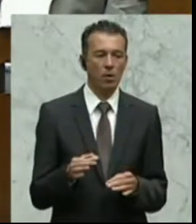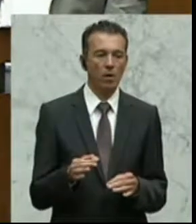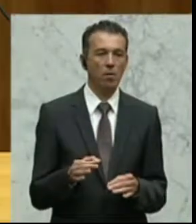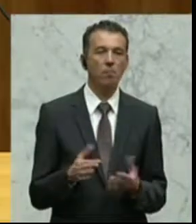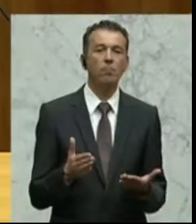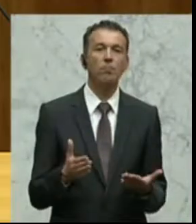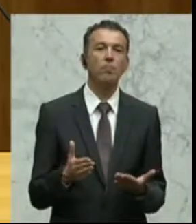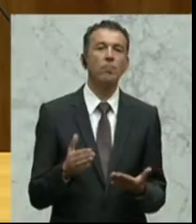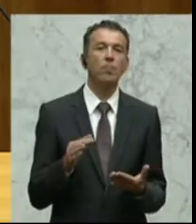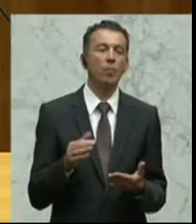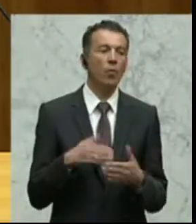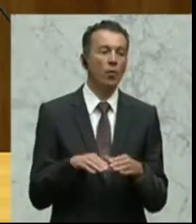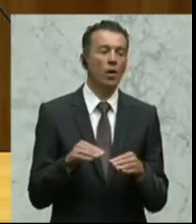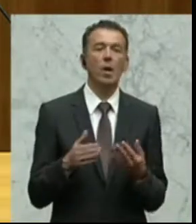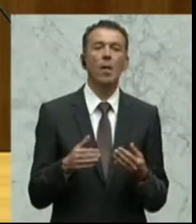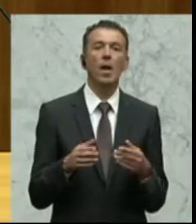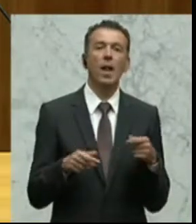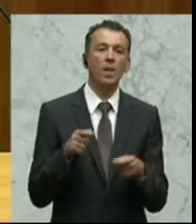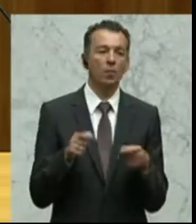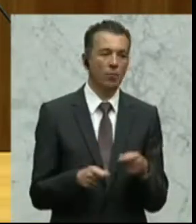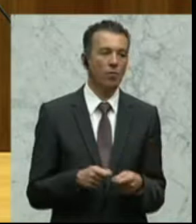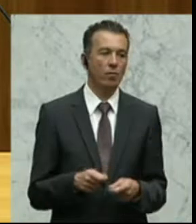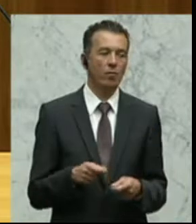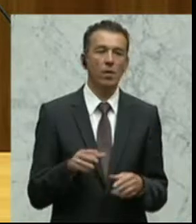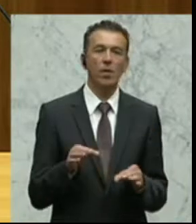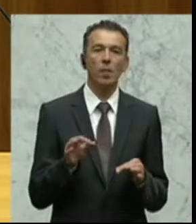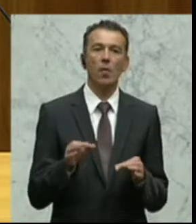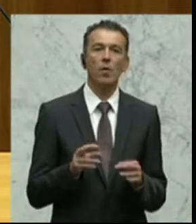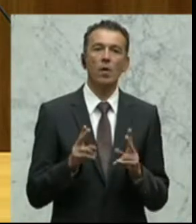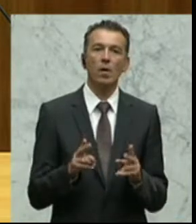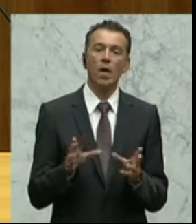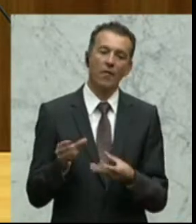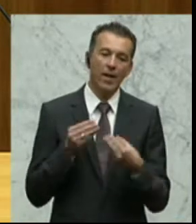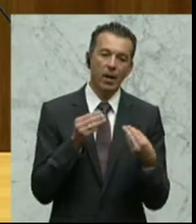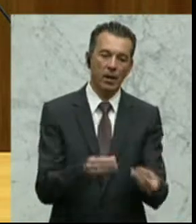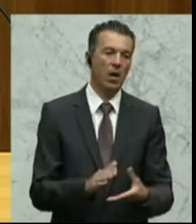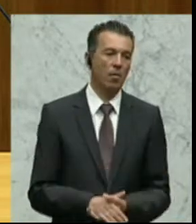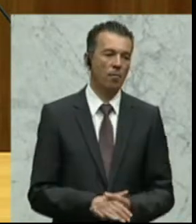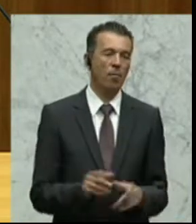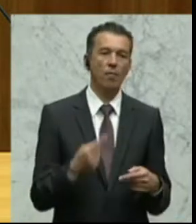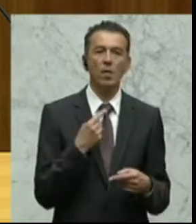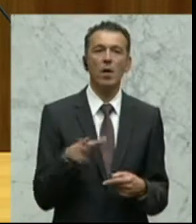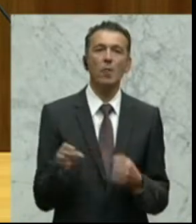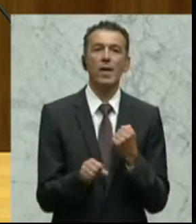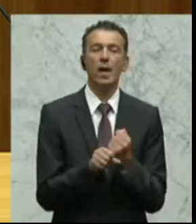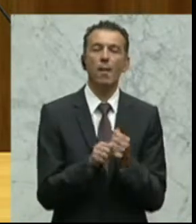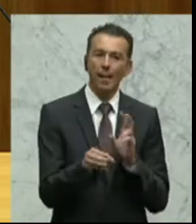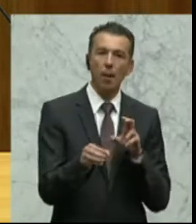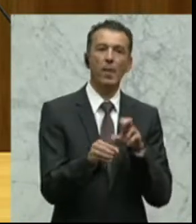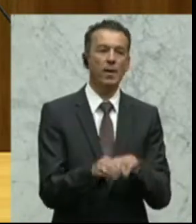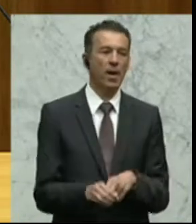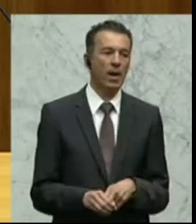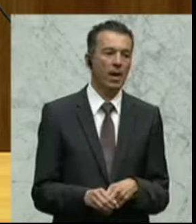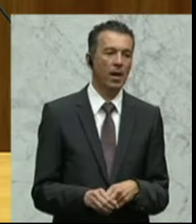investieren. Und selbst diese 10% können Sie an die Mitarbeiter weitergeben. Wir stehen für Mitarbeiterbeteiligung. Das habe ich bei der Magna gelernt,